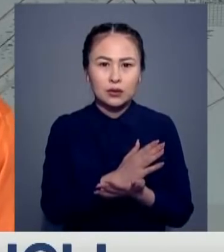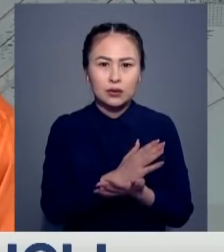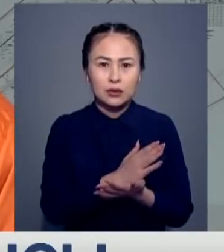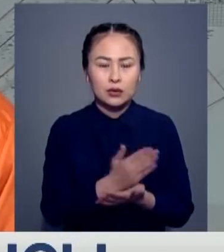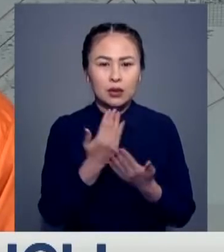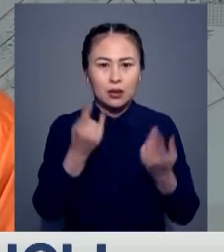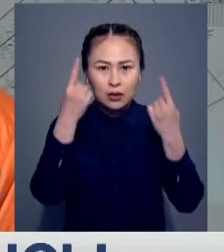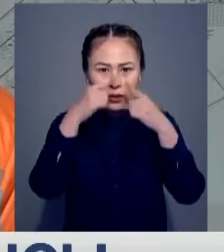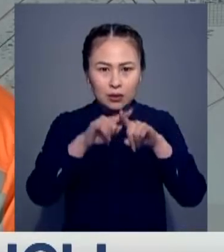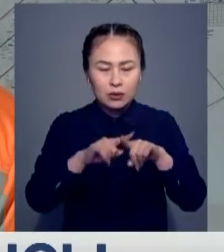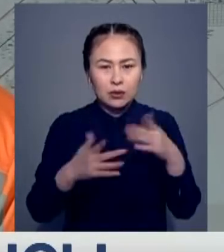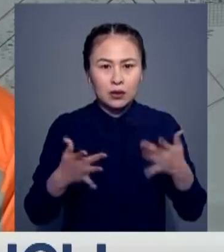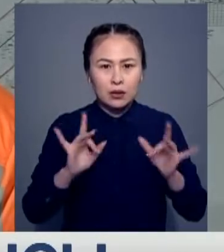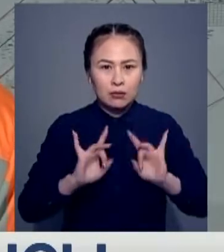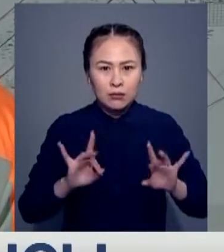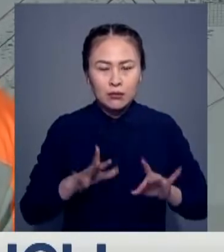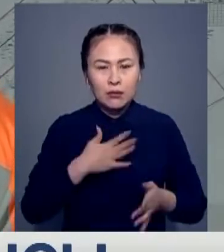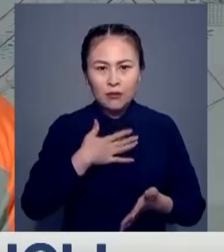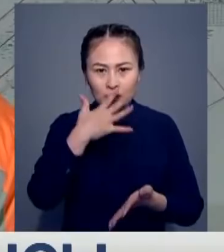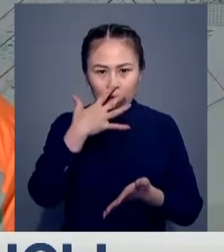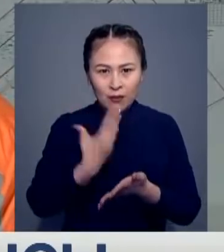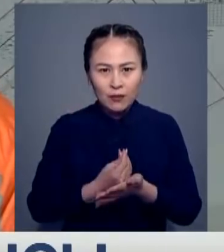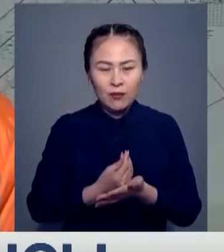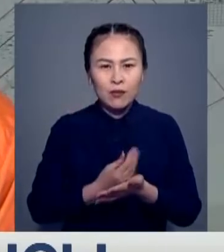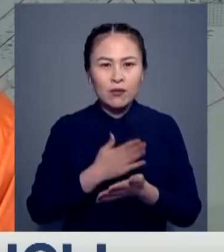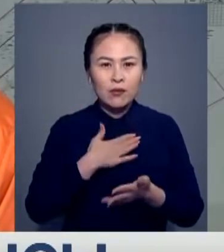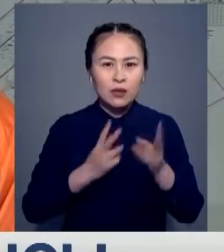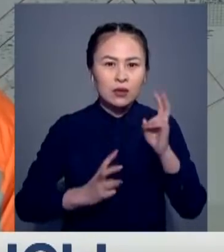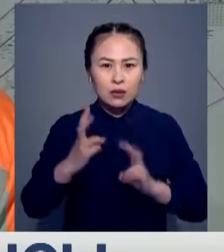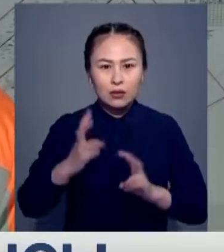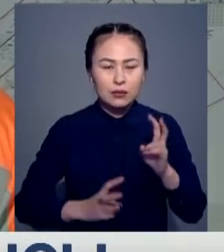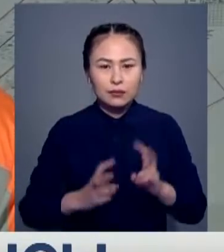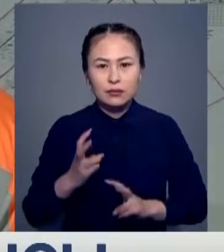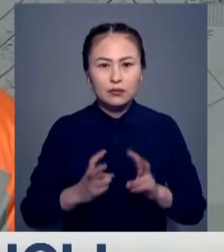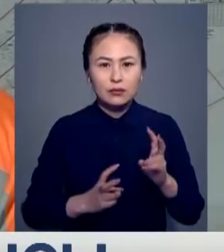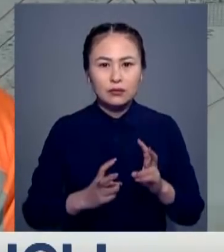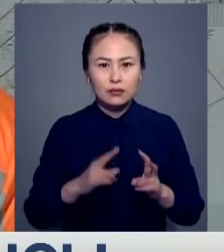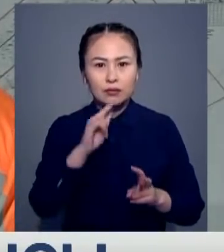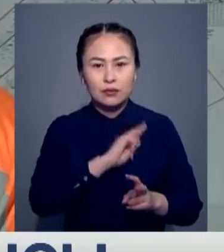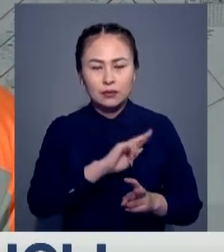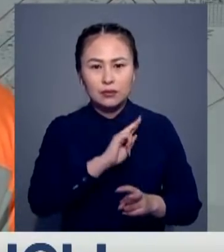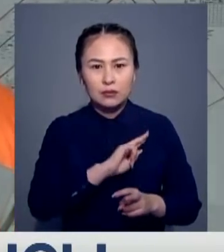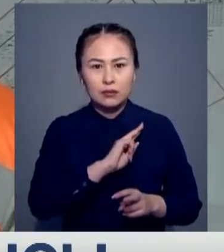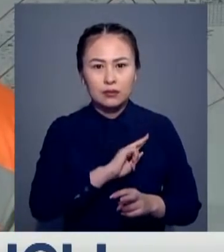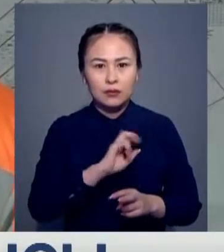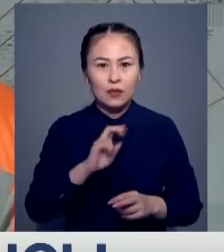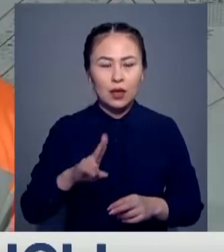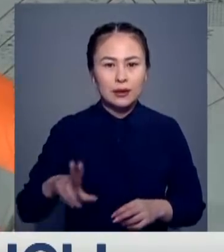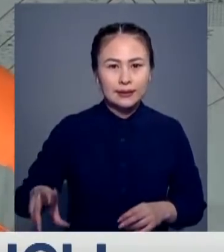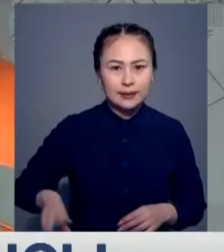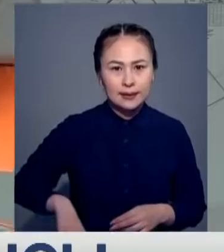Бұл технологияны айтатын болсақ, мен өзім Модекс зауытының жұмысшысы ретінде, директор